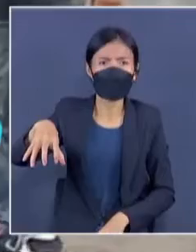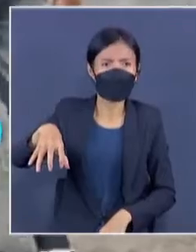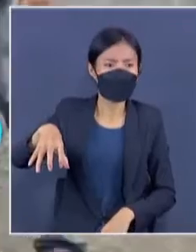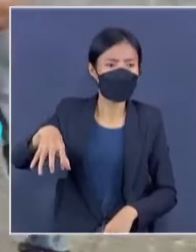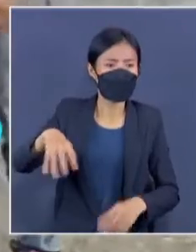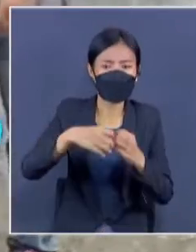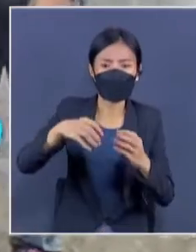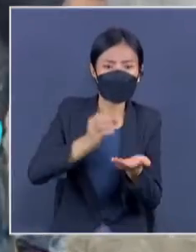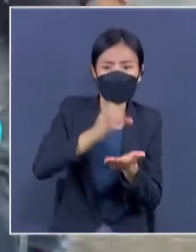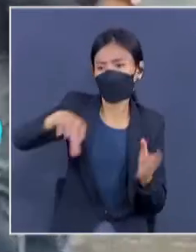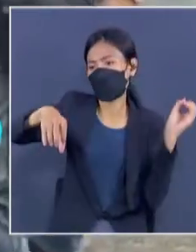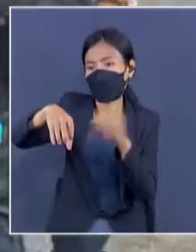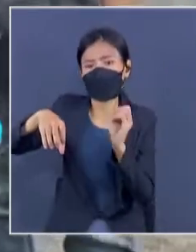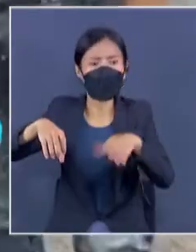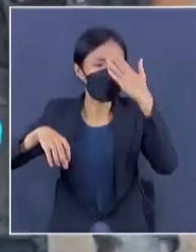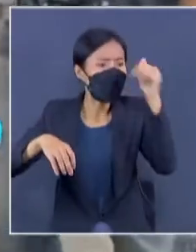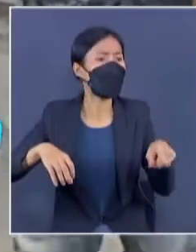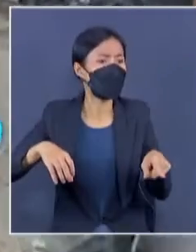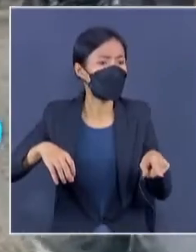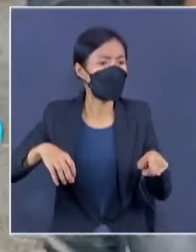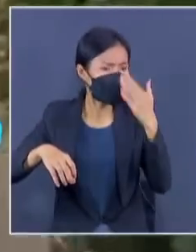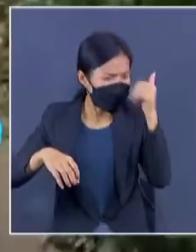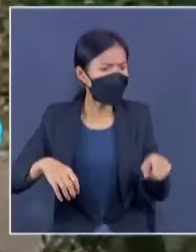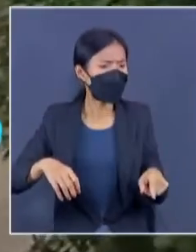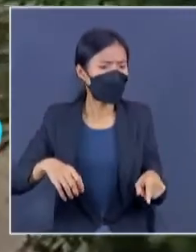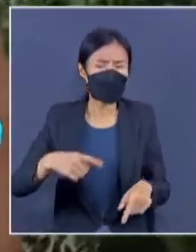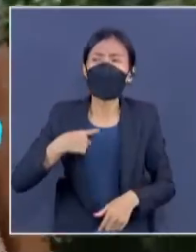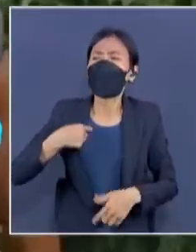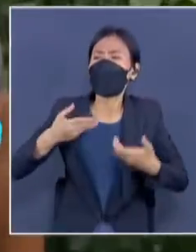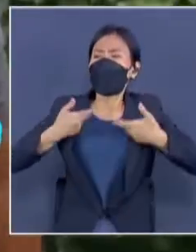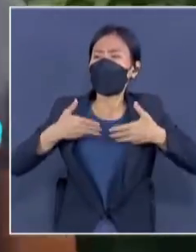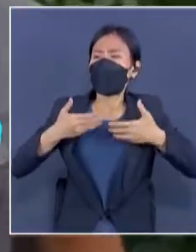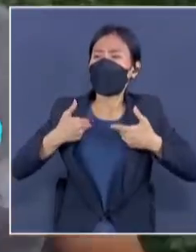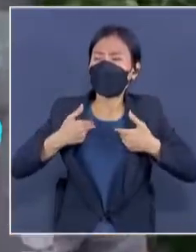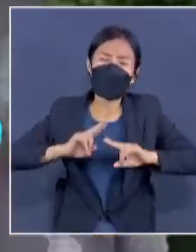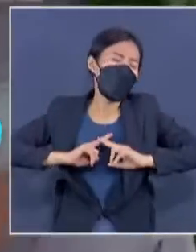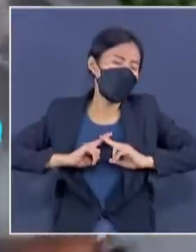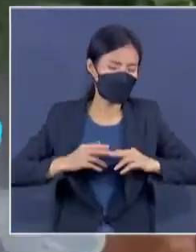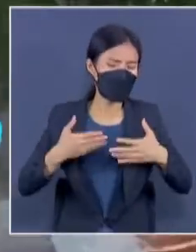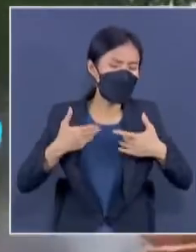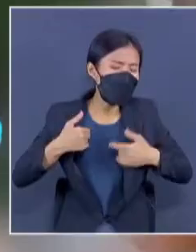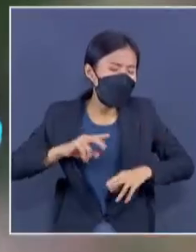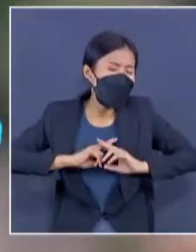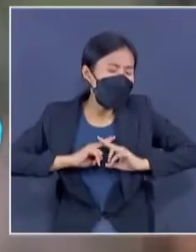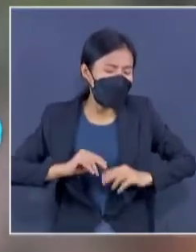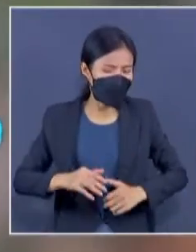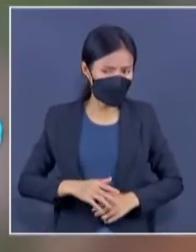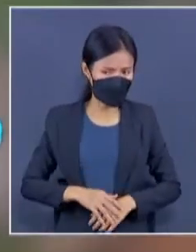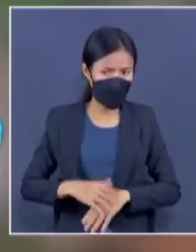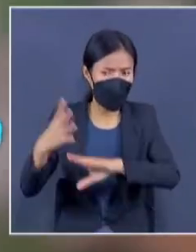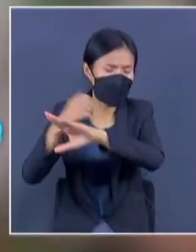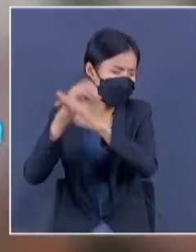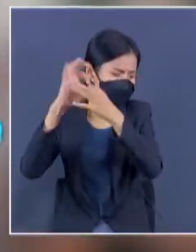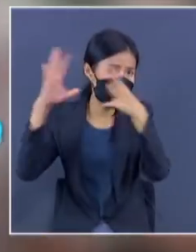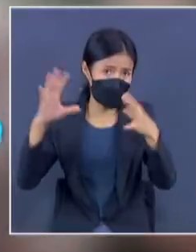งวัยรุ่นเขาบอกอย่างนี้ครับบอกว่ามันเป็นความคึกขนองของกลุ่มครับไม่ได้เกี่ยวข้องกับการเมืองทั้งสิ้นเลยนะครับเยาวชนที่ก่อเหตุขี่มอเตอ